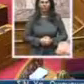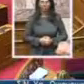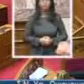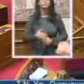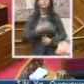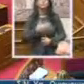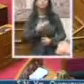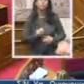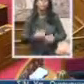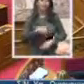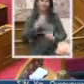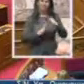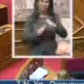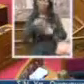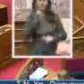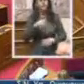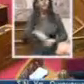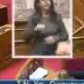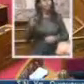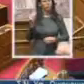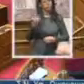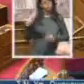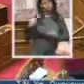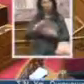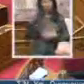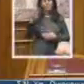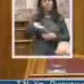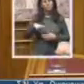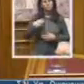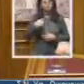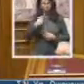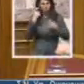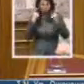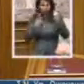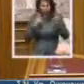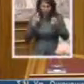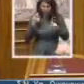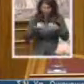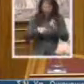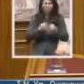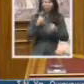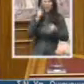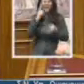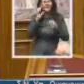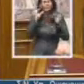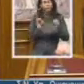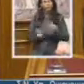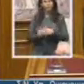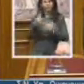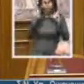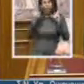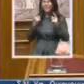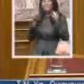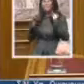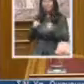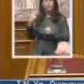Ευχαριστώ πολύ, κύριε Πρόεδρε. Κυρίες και κύριοι βουλευτές, εδώ και 4 ημέρες προσπαθώ να καταλάβω ποια είναι ακριβώς η θέση της Νέας Δημοκρατίας για τον